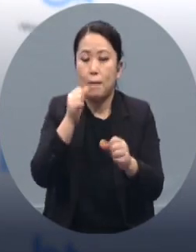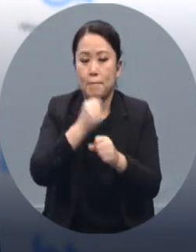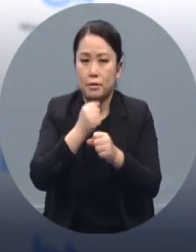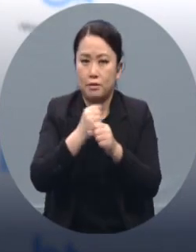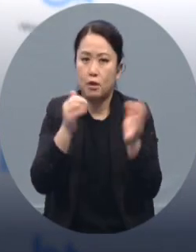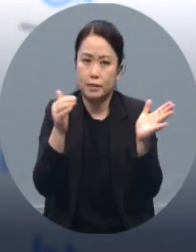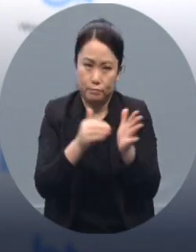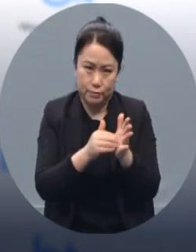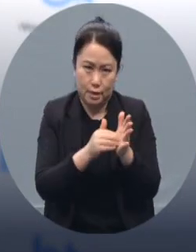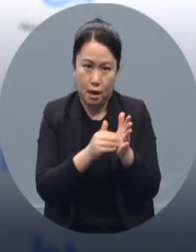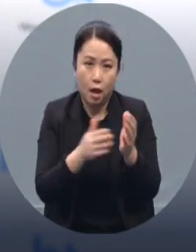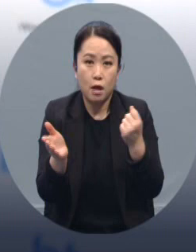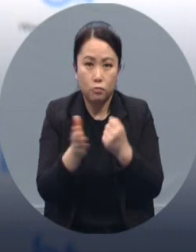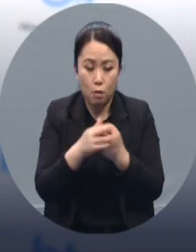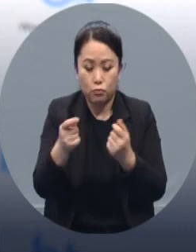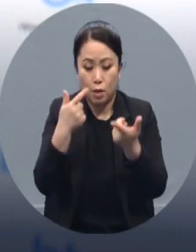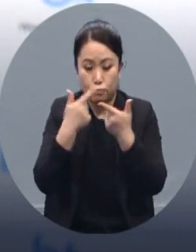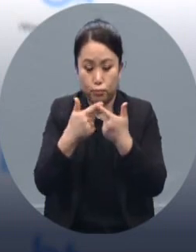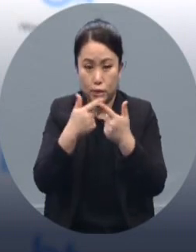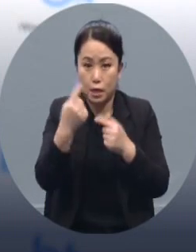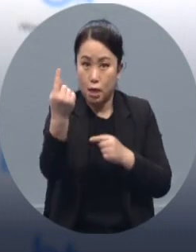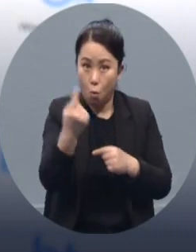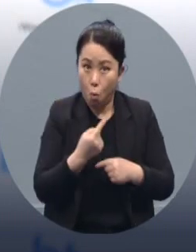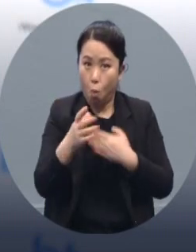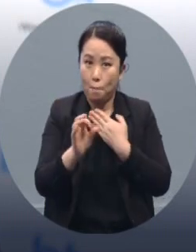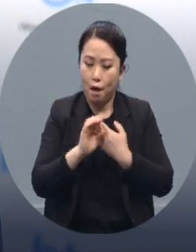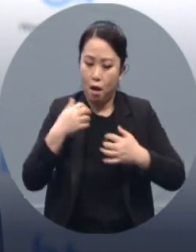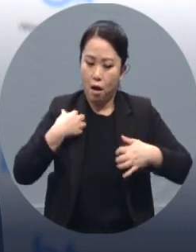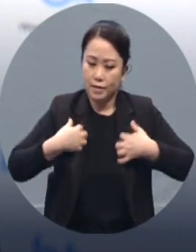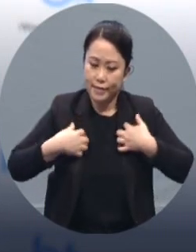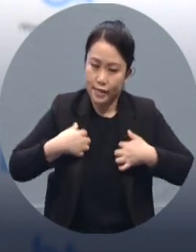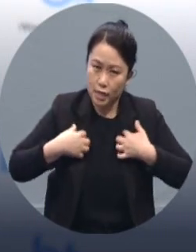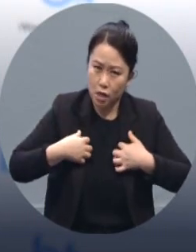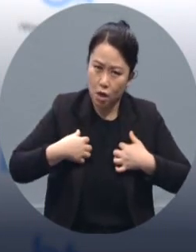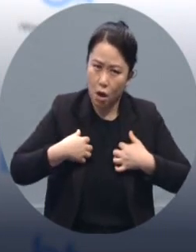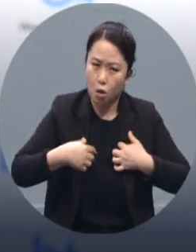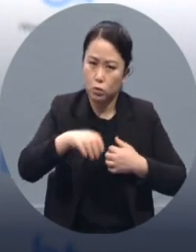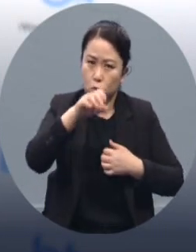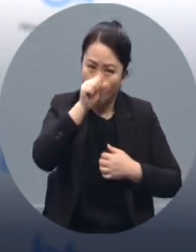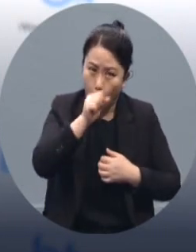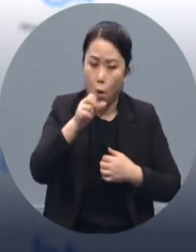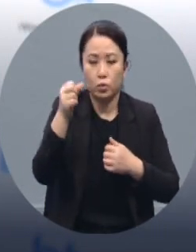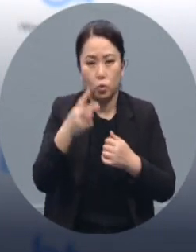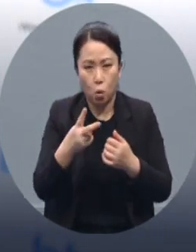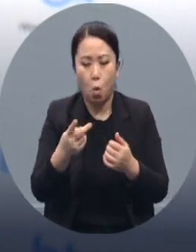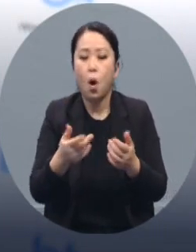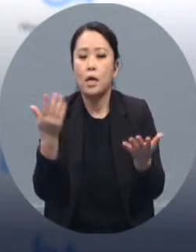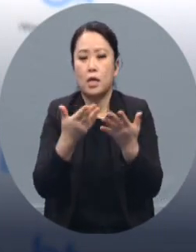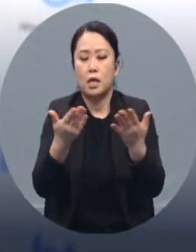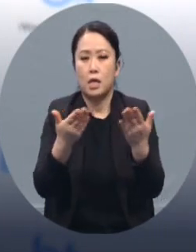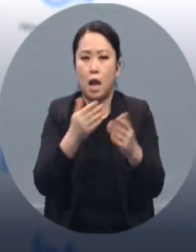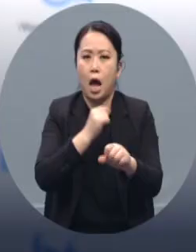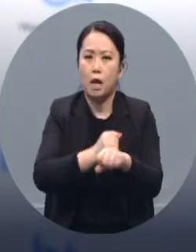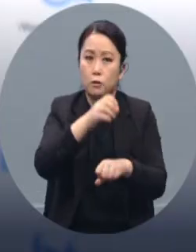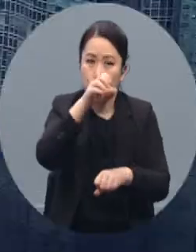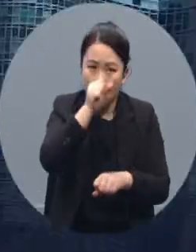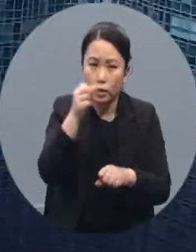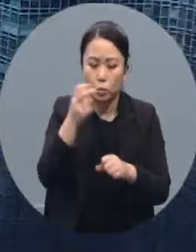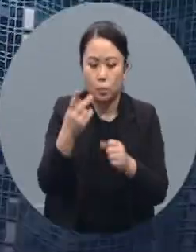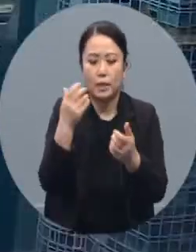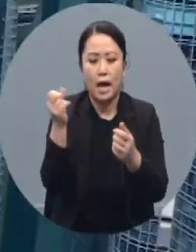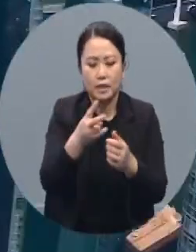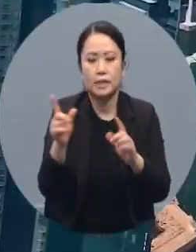오면 그 즐기기 좋고 일하기 좋고 또 그리고 다시 그 살고 싶을 정도로 좋은 어떤